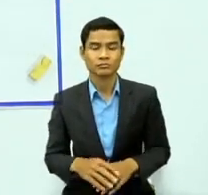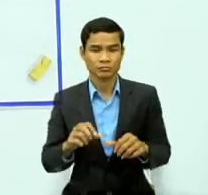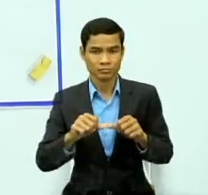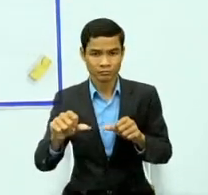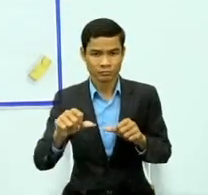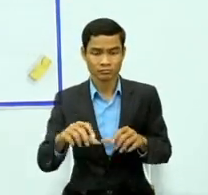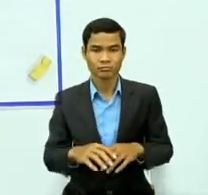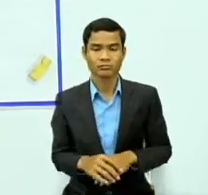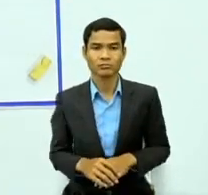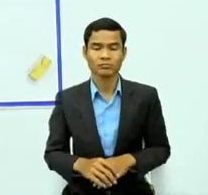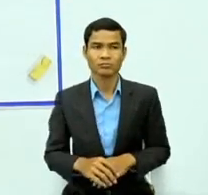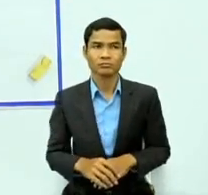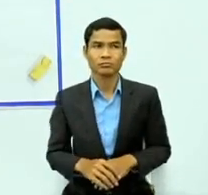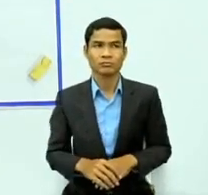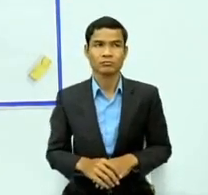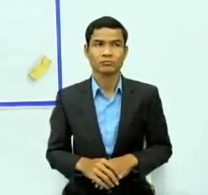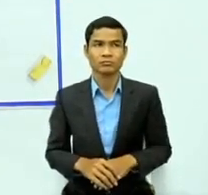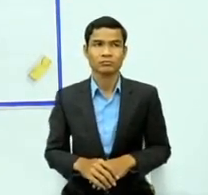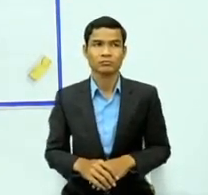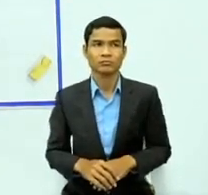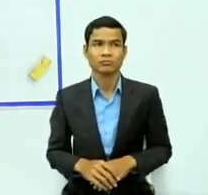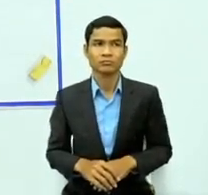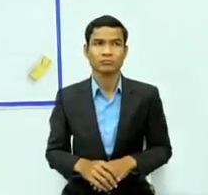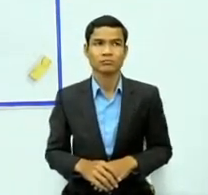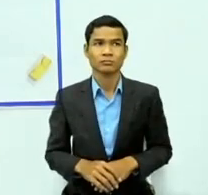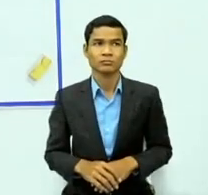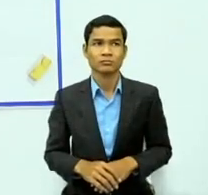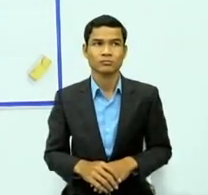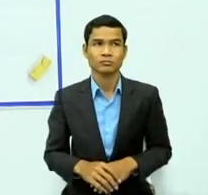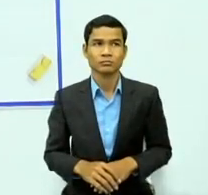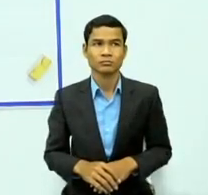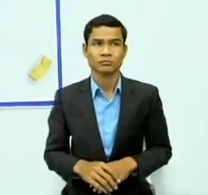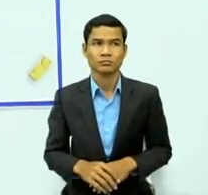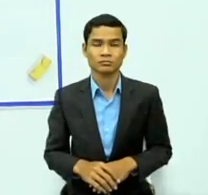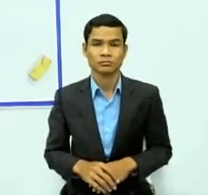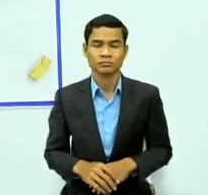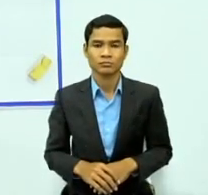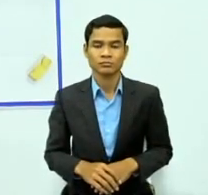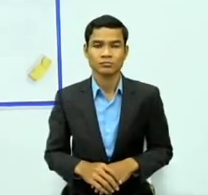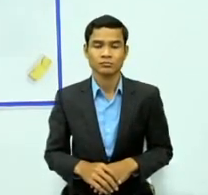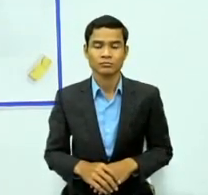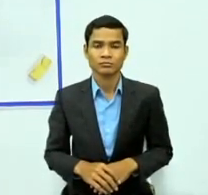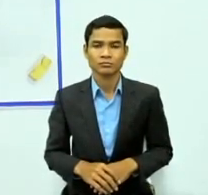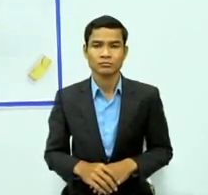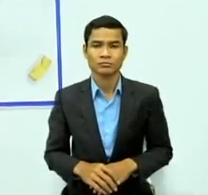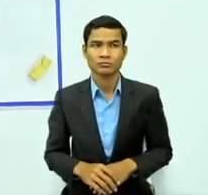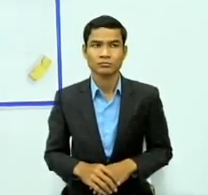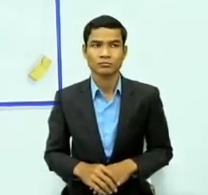ចាបន្តទៀតចា